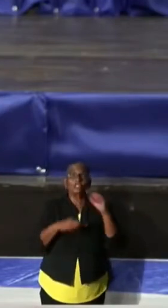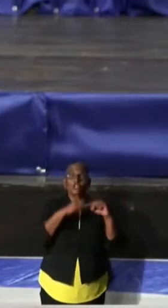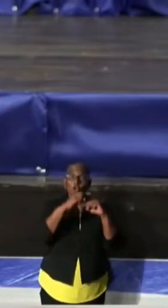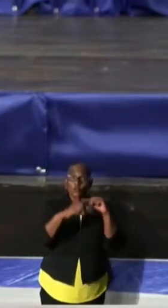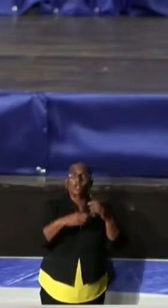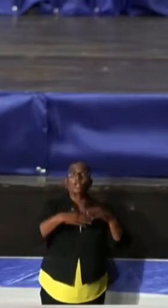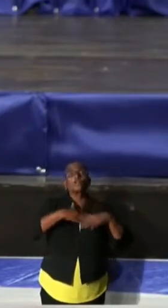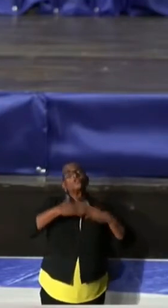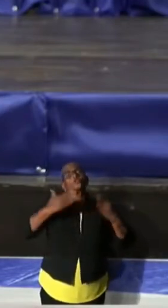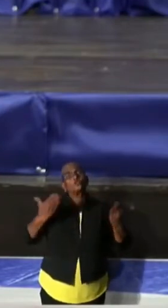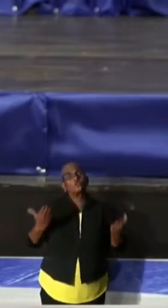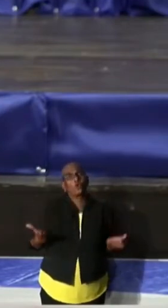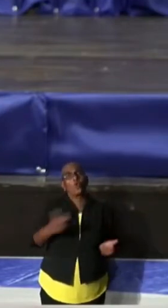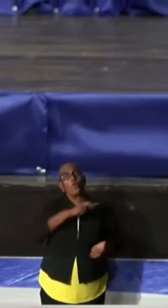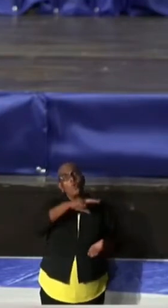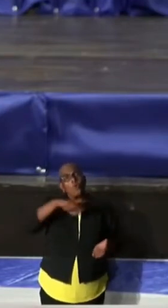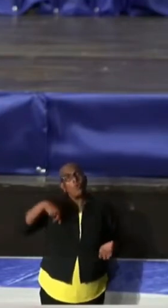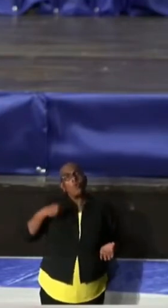zien.